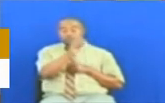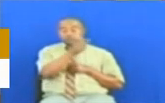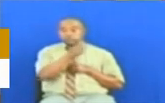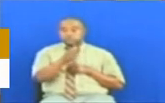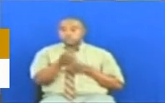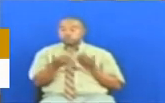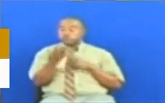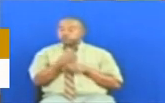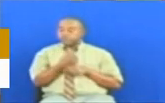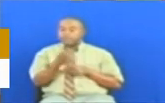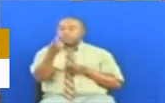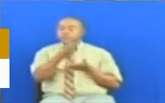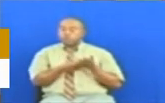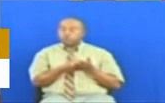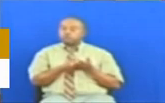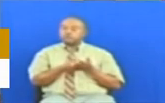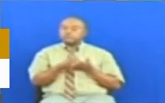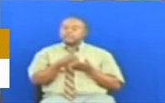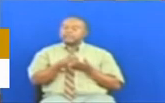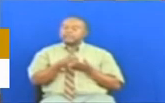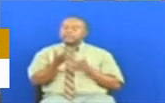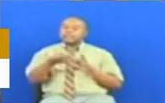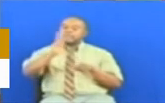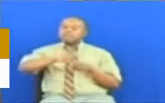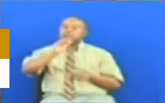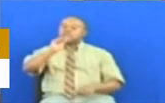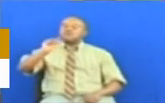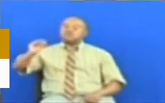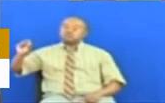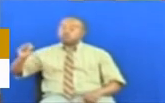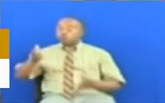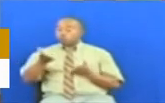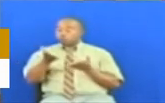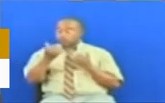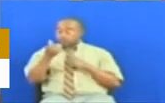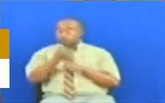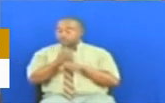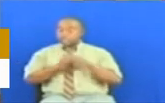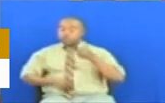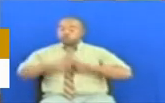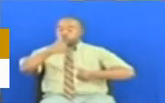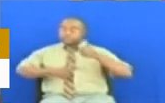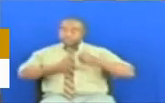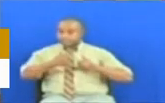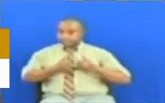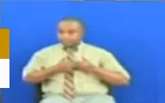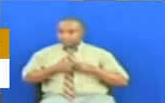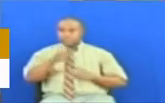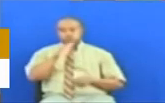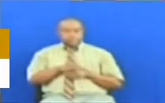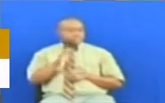soft loans katika mabanki, hivyo waweze kwenda katika ushindani. Kwa hiyo wengi nimewasikia waheshimiwa